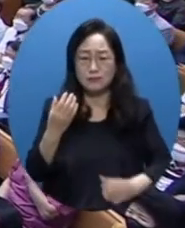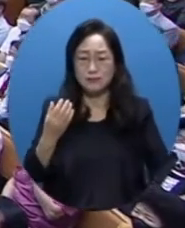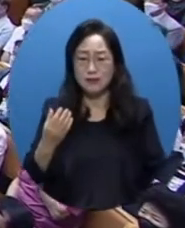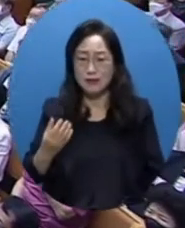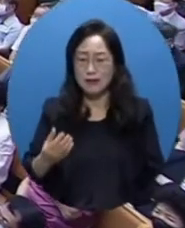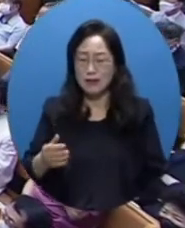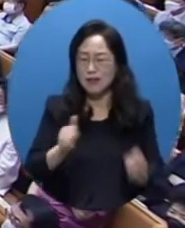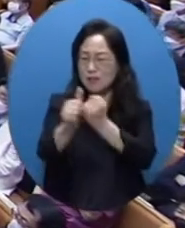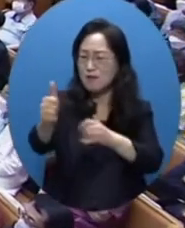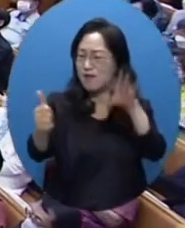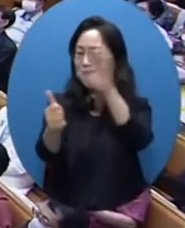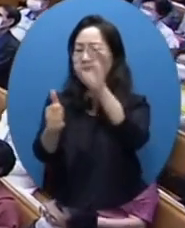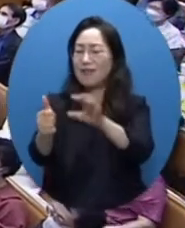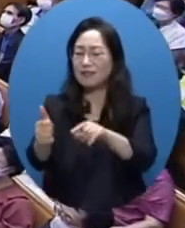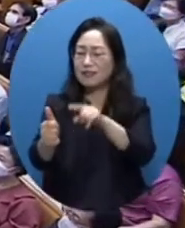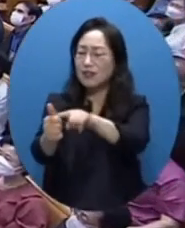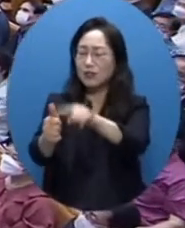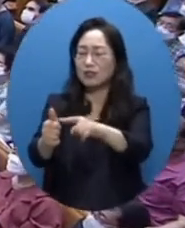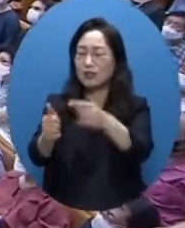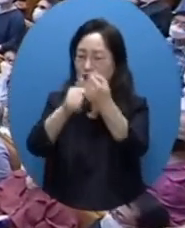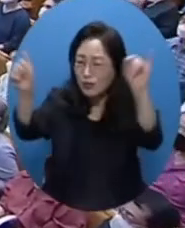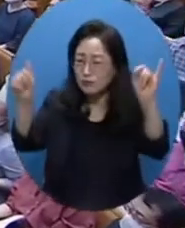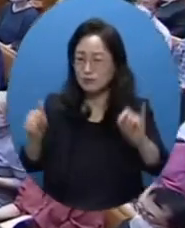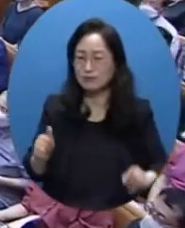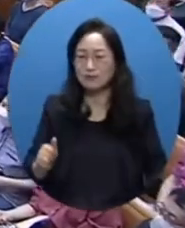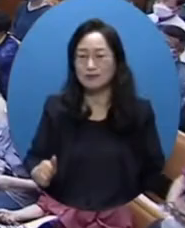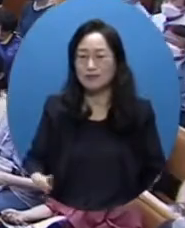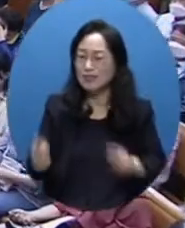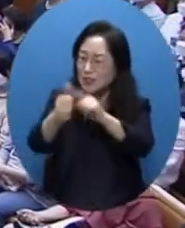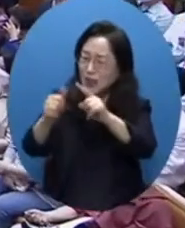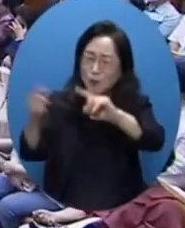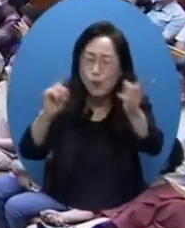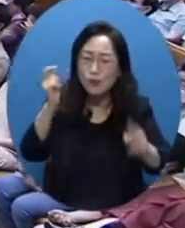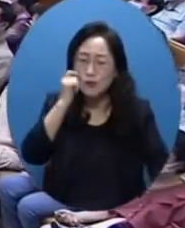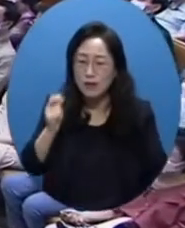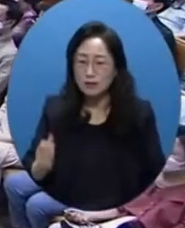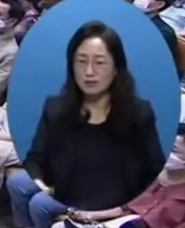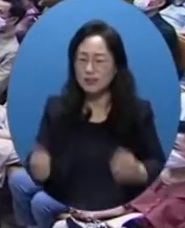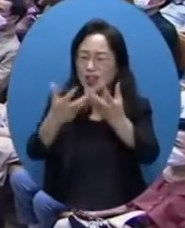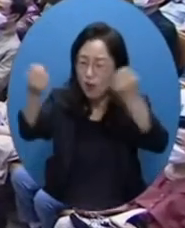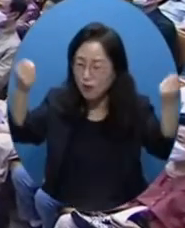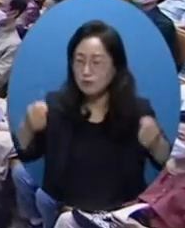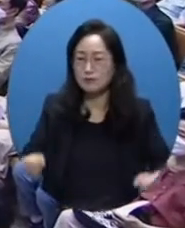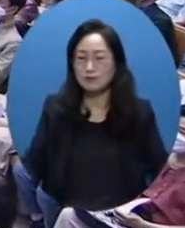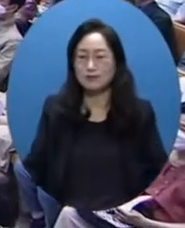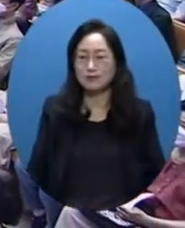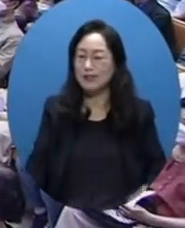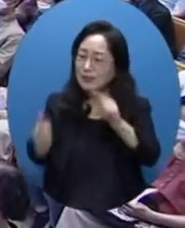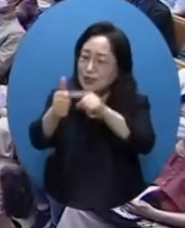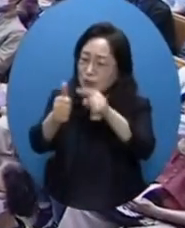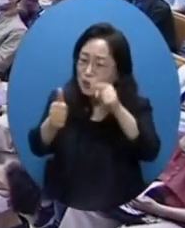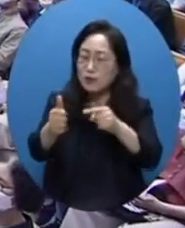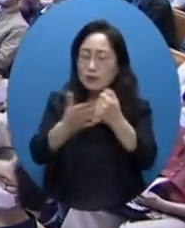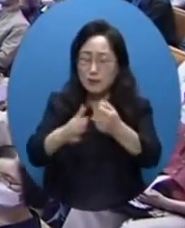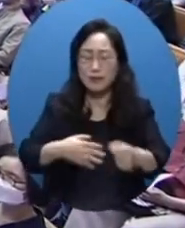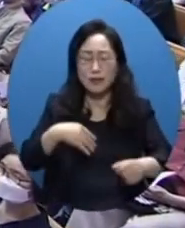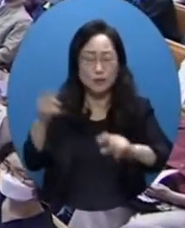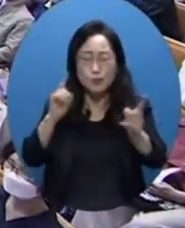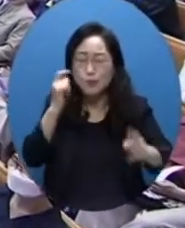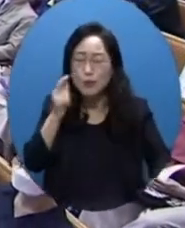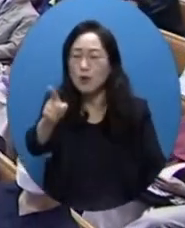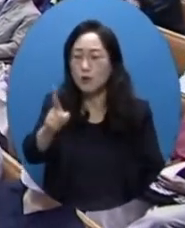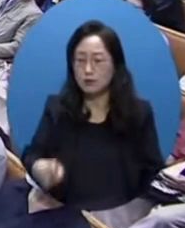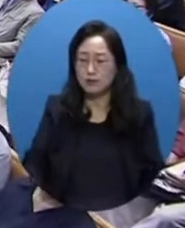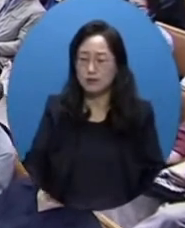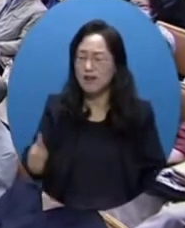남편에게 소리를 들었습니다. 위자료 내놔! 이혼해! 당장 못 살겠어! 해야죠! 너 때문에 내가 이렇게 됐어! 소리를